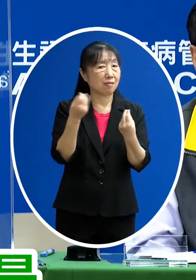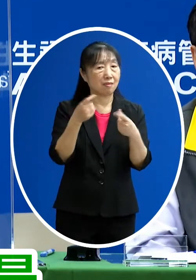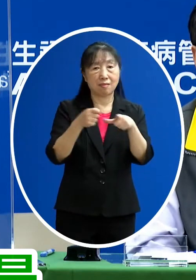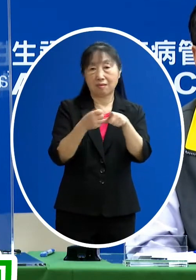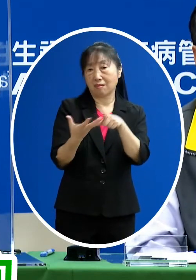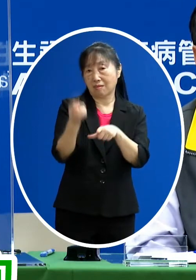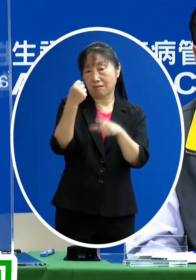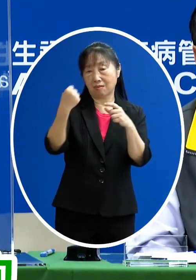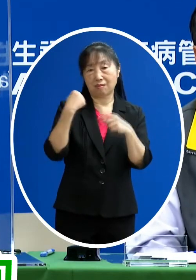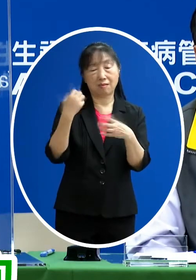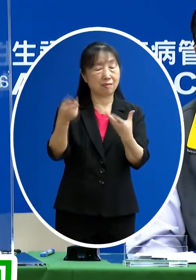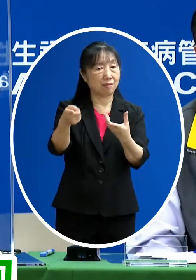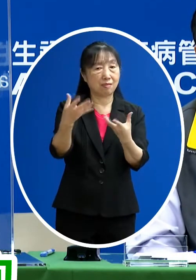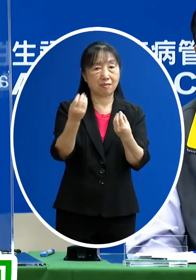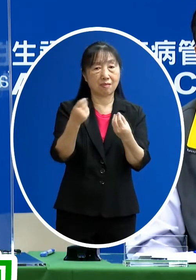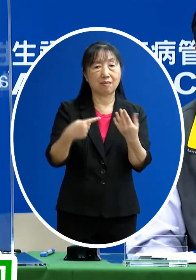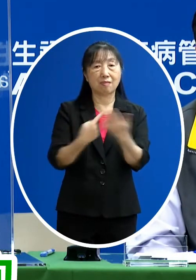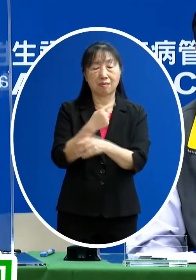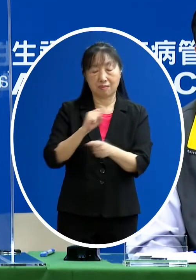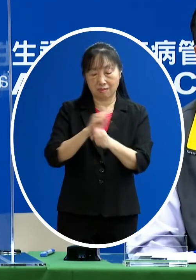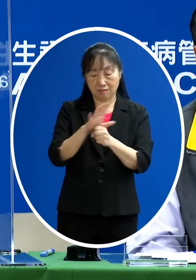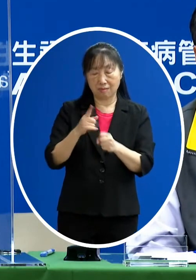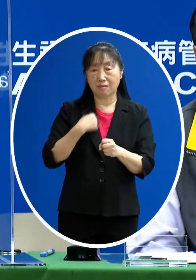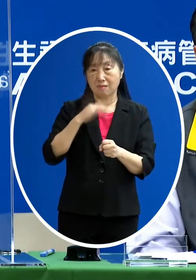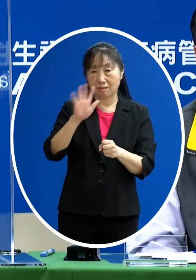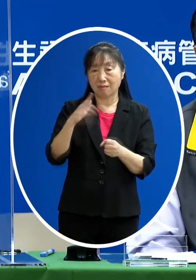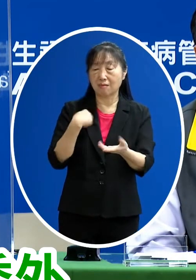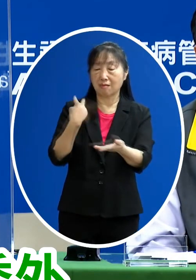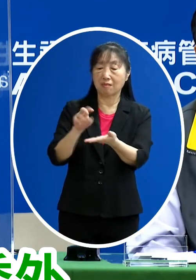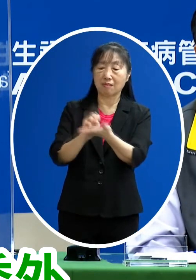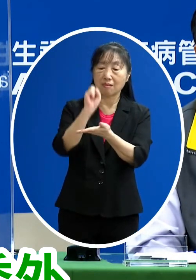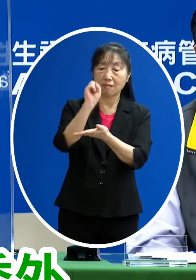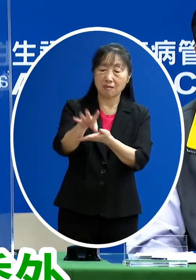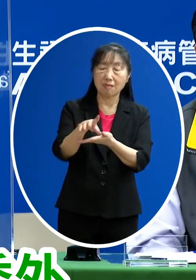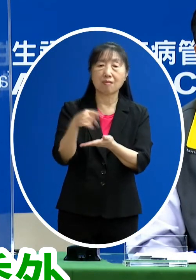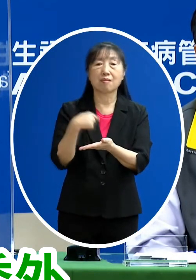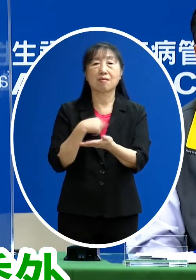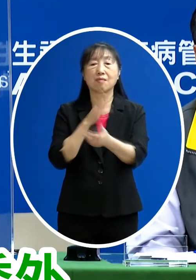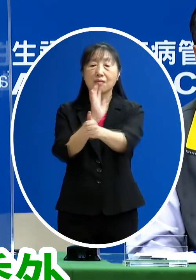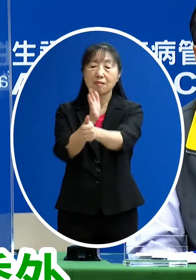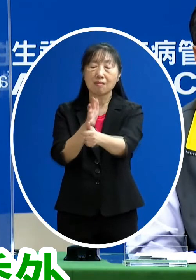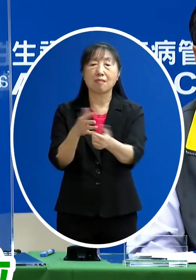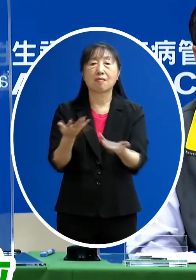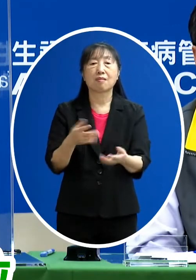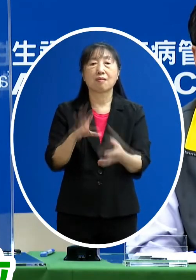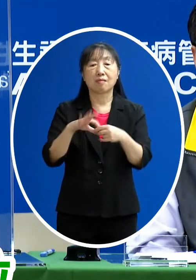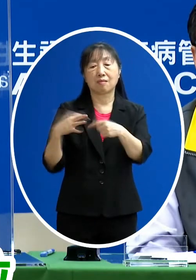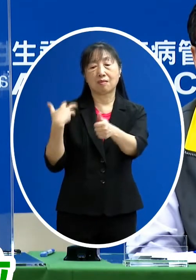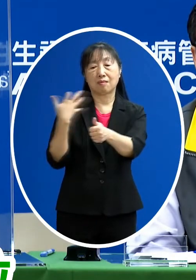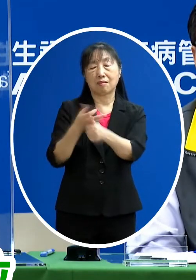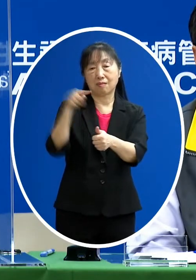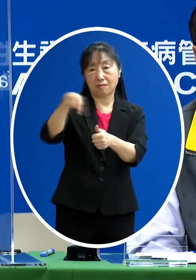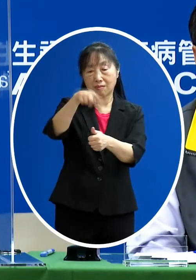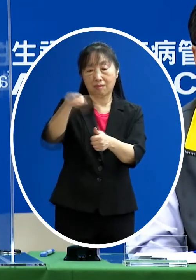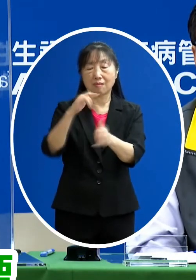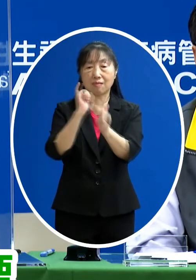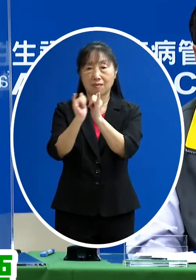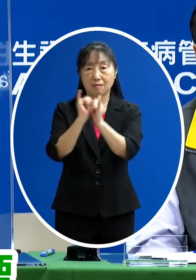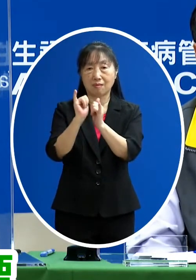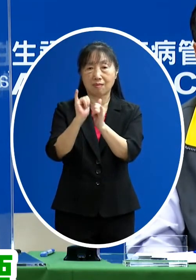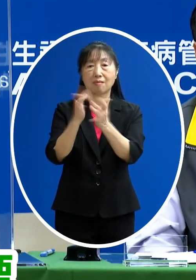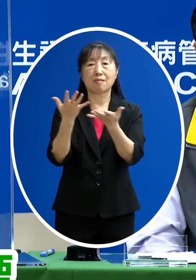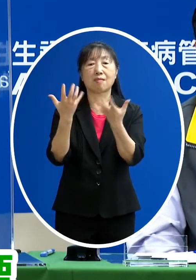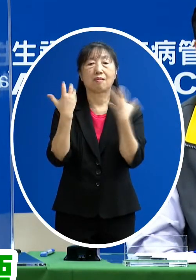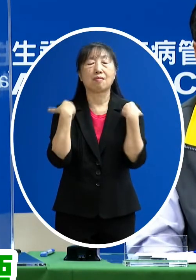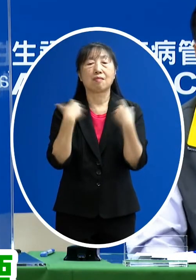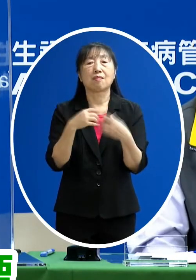任务就是疫情通报及咨询。那既然它是一个发包委外，是一个民间单位，那我们